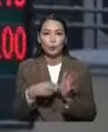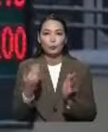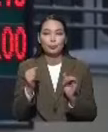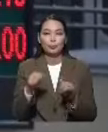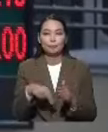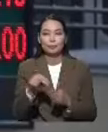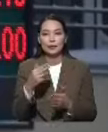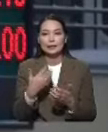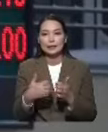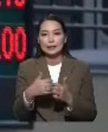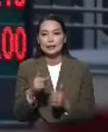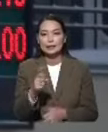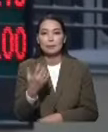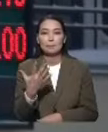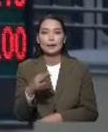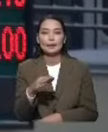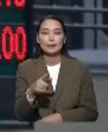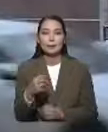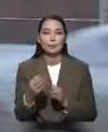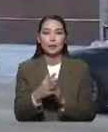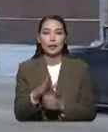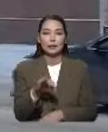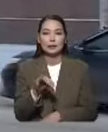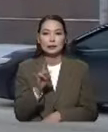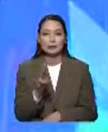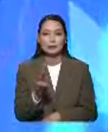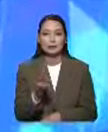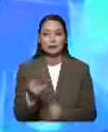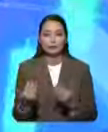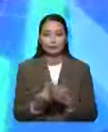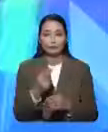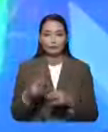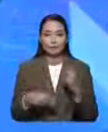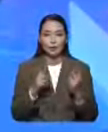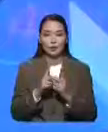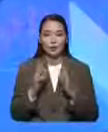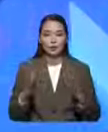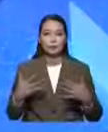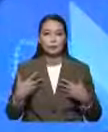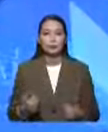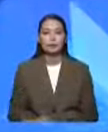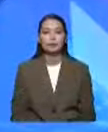приобрести в среднем за 5 тенге 15 тин на этом У меня всё увидимся Чере U